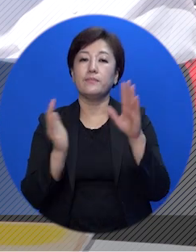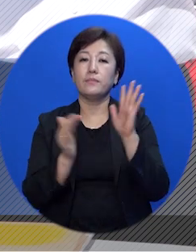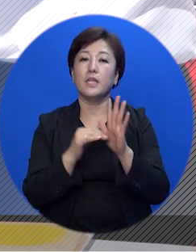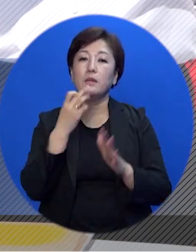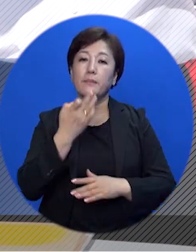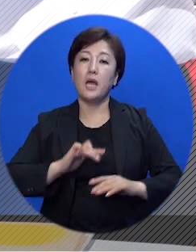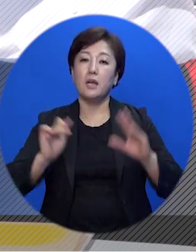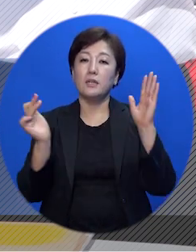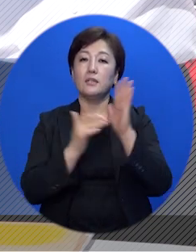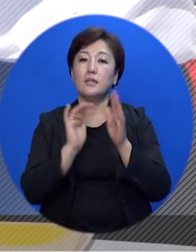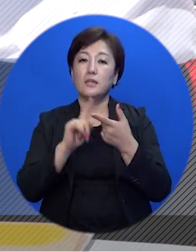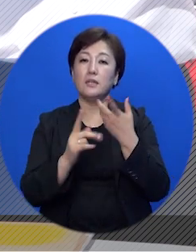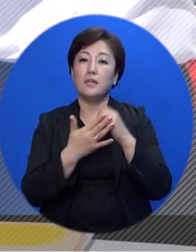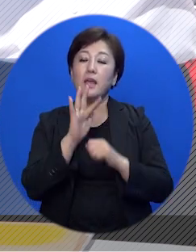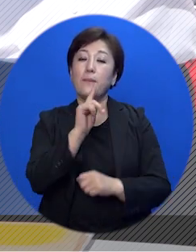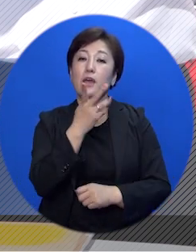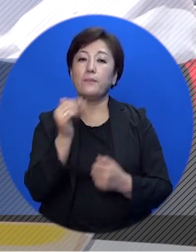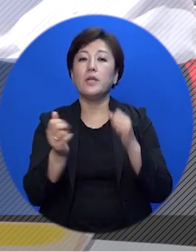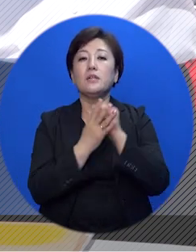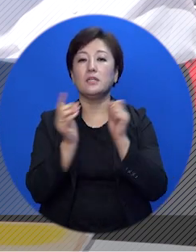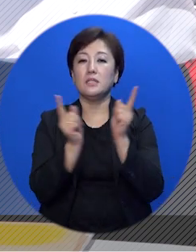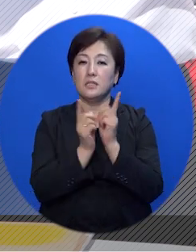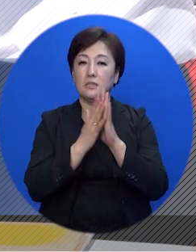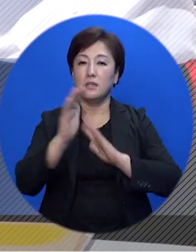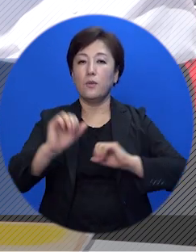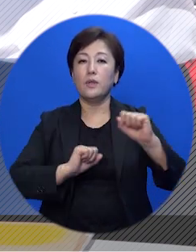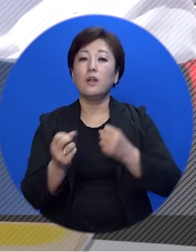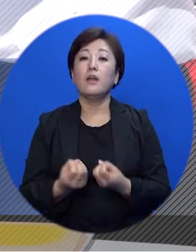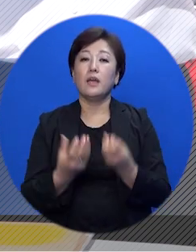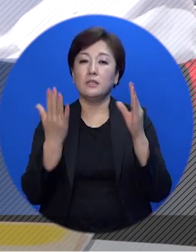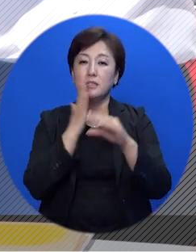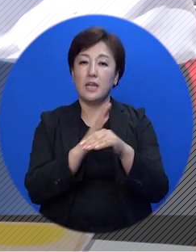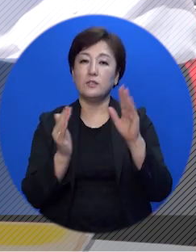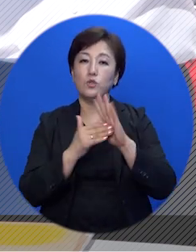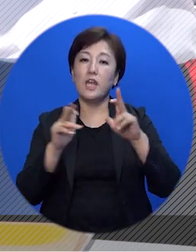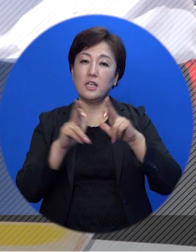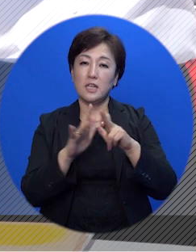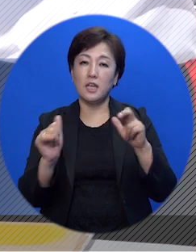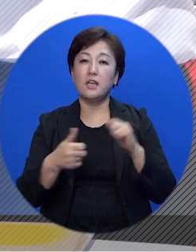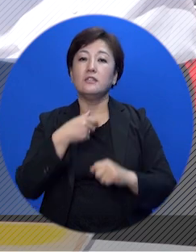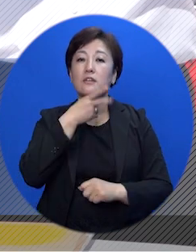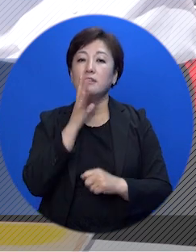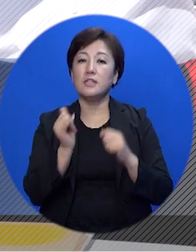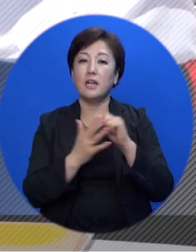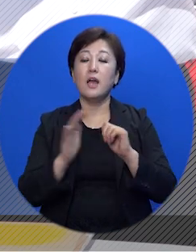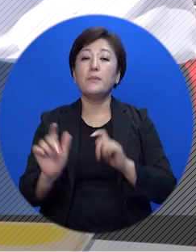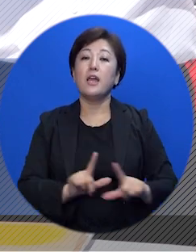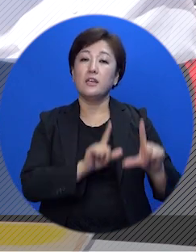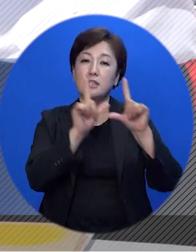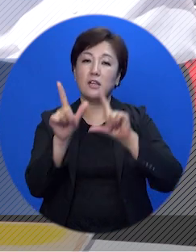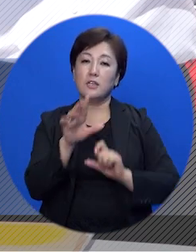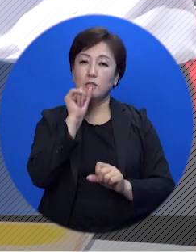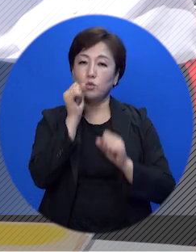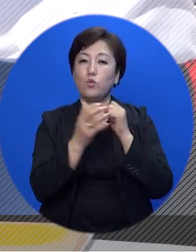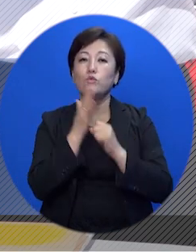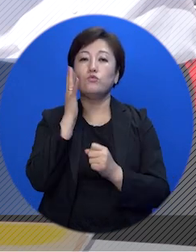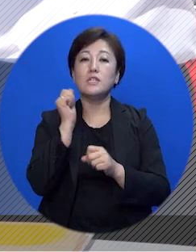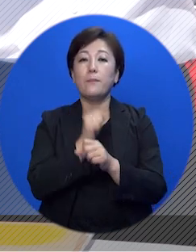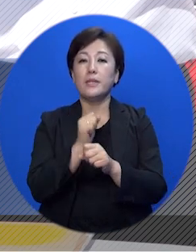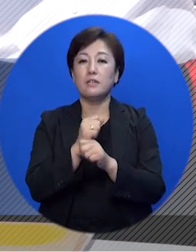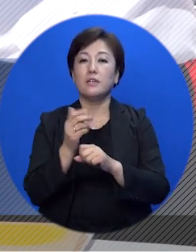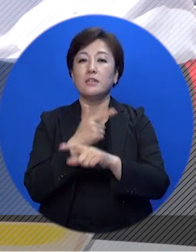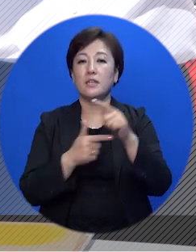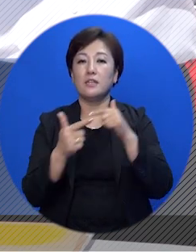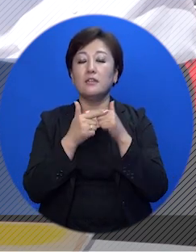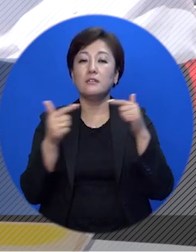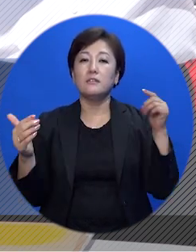지난 18일 베이어프리 실천 서약 세레머니를 통해 장애인과 고령자가 살기 좋은 울산을 만들겠다는